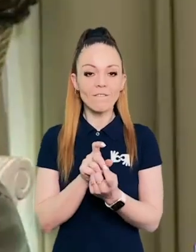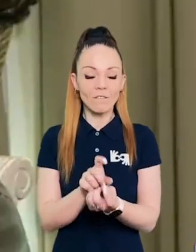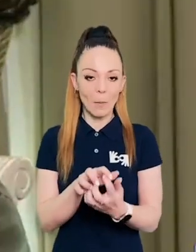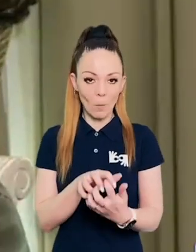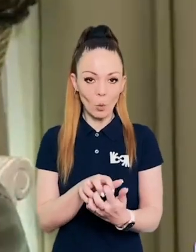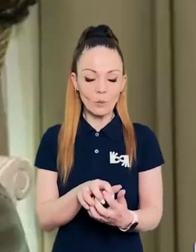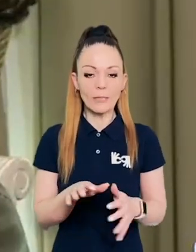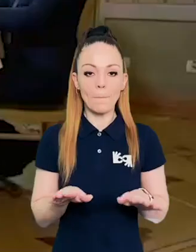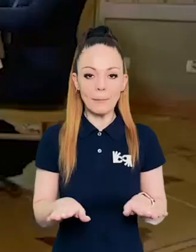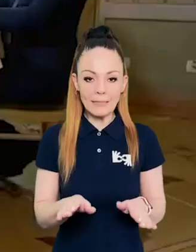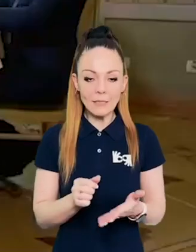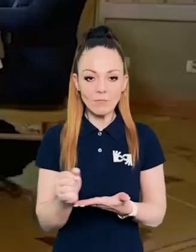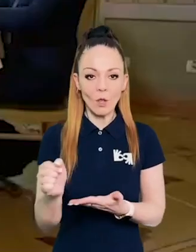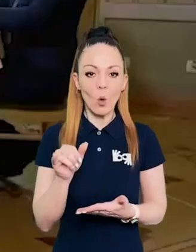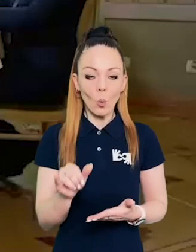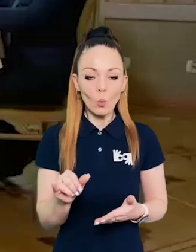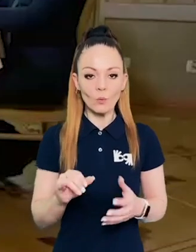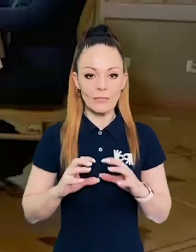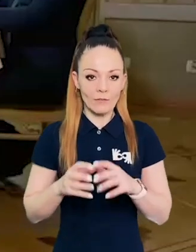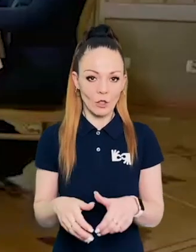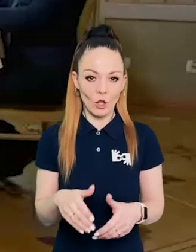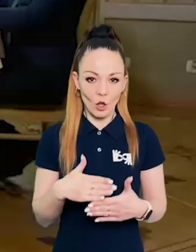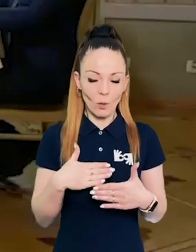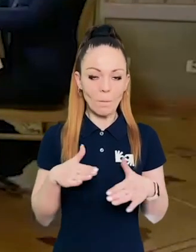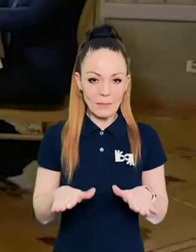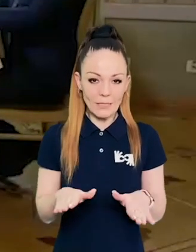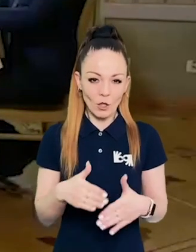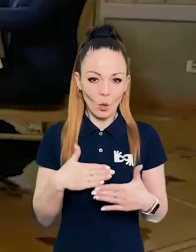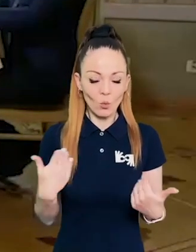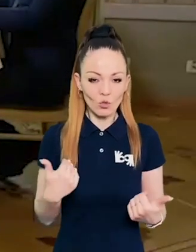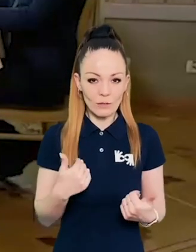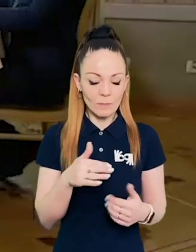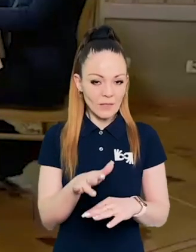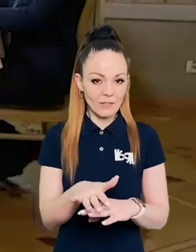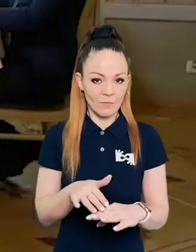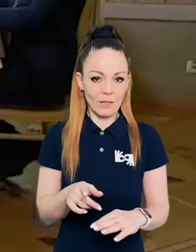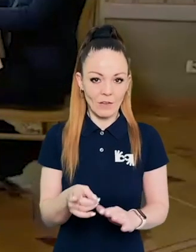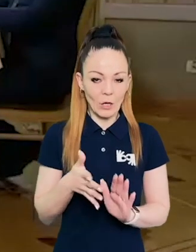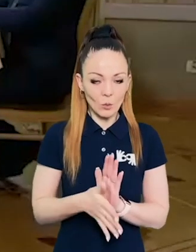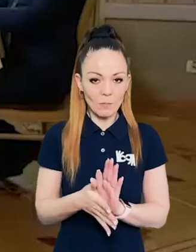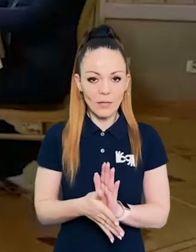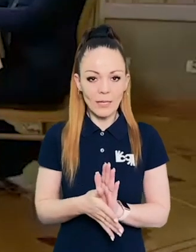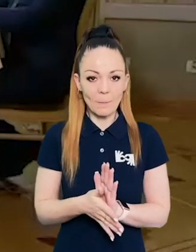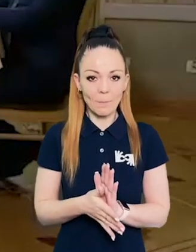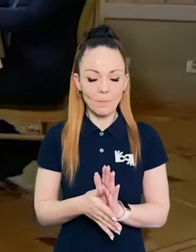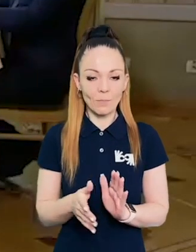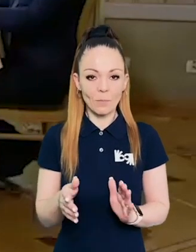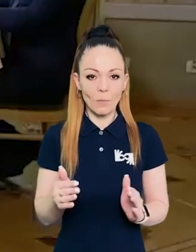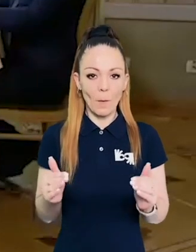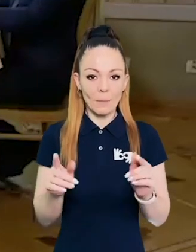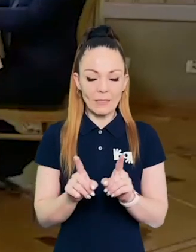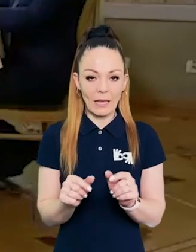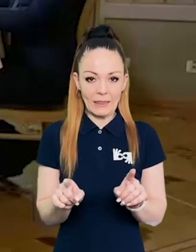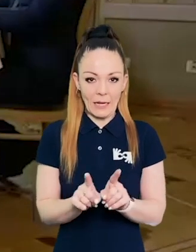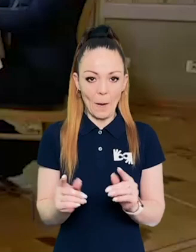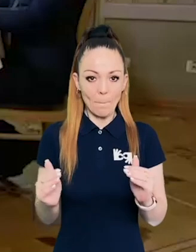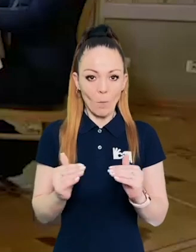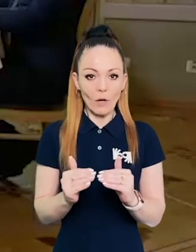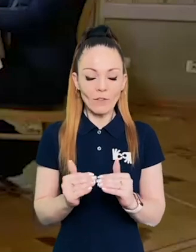місце у світі. Місце. Не хочеться, щоб ви розумієте, вибачте за таке порівняння, щоб ми були,